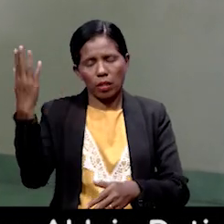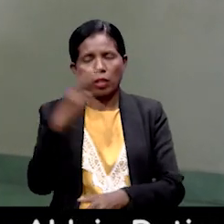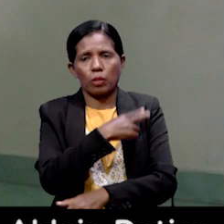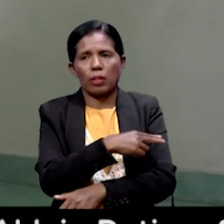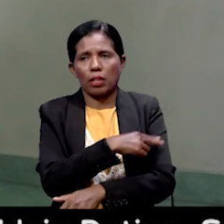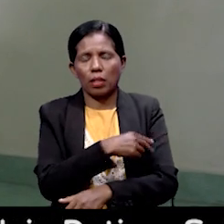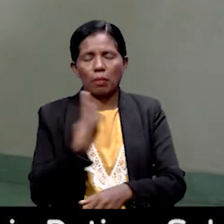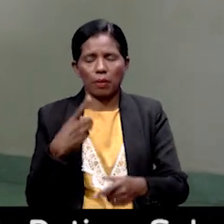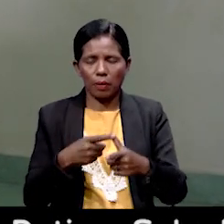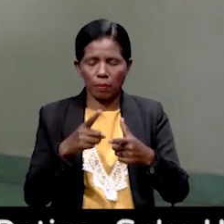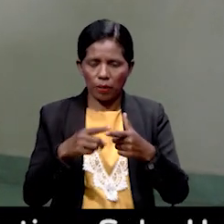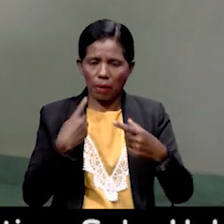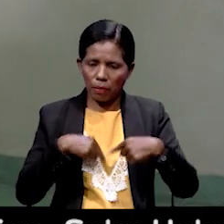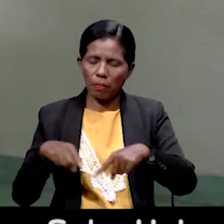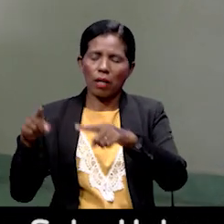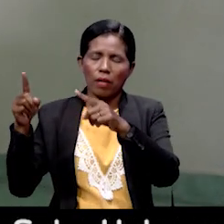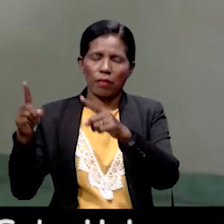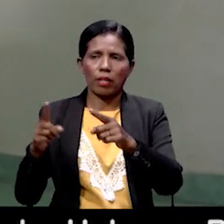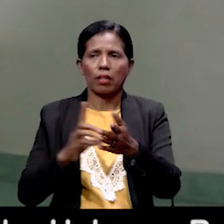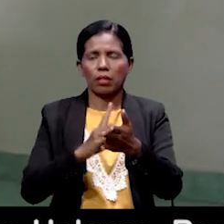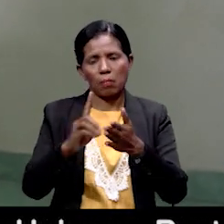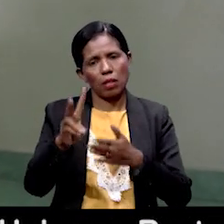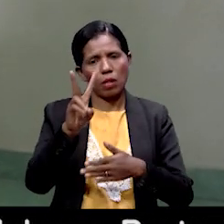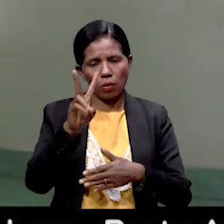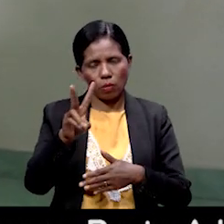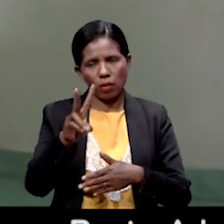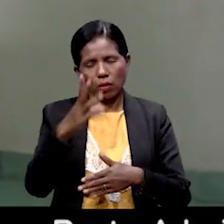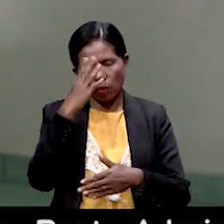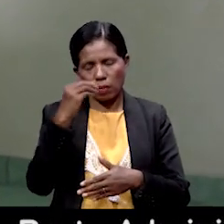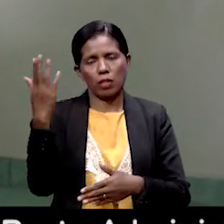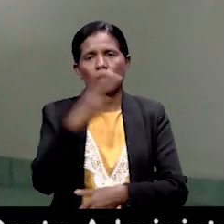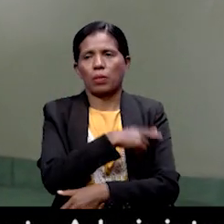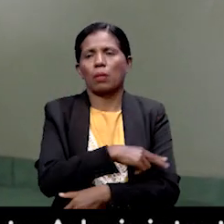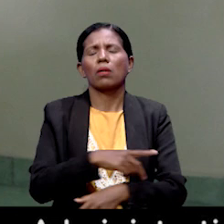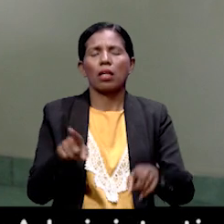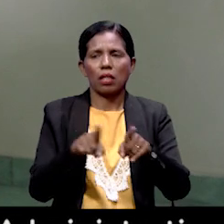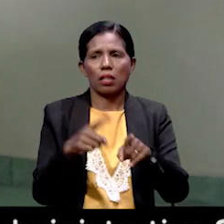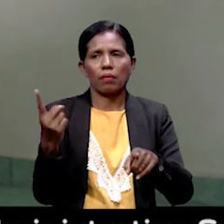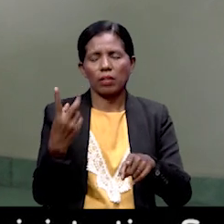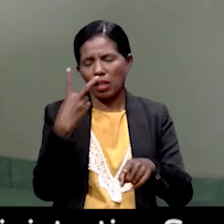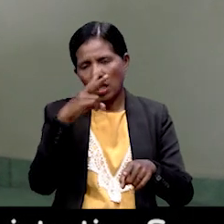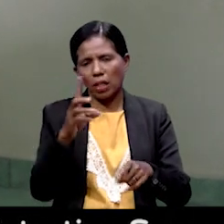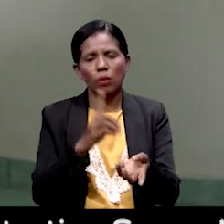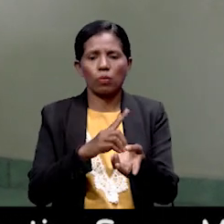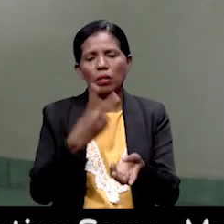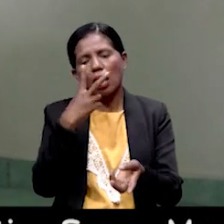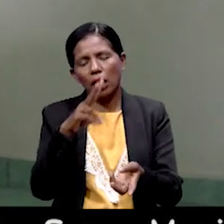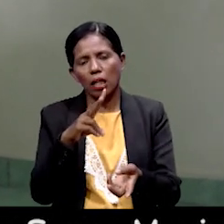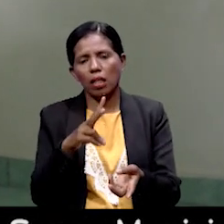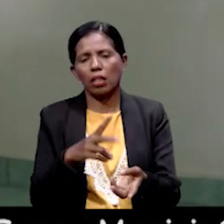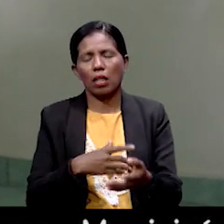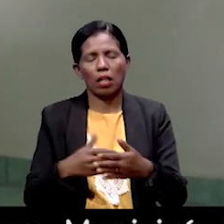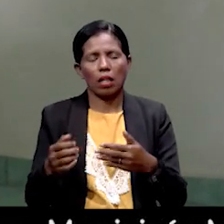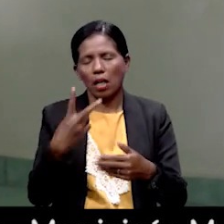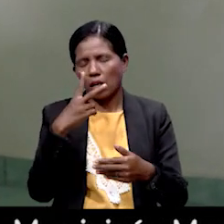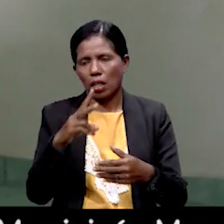kali. Fu inda dok ami baisi tang semana rua nia mas sana sana nedet. Sira mai sira haredet. Haret nia kotu pin